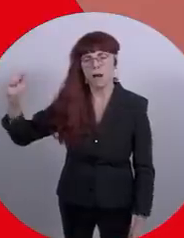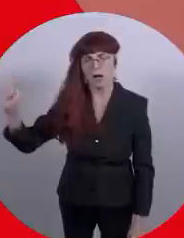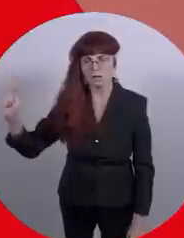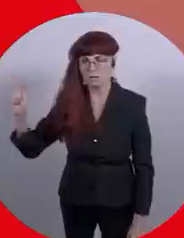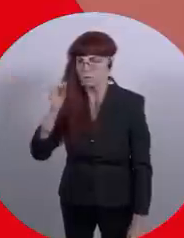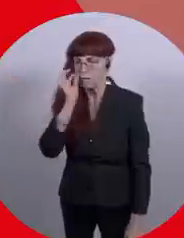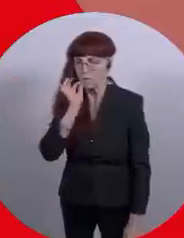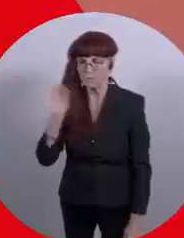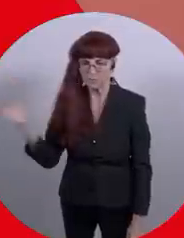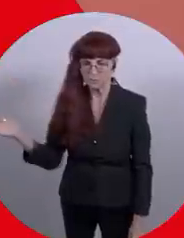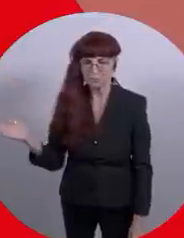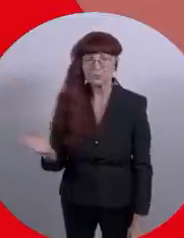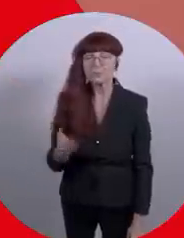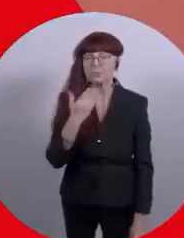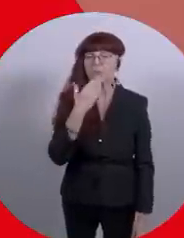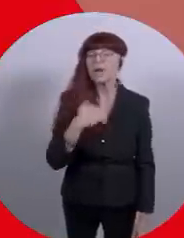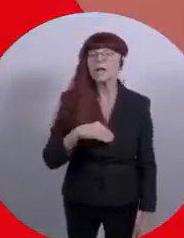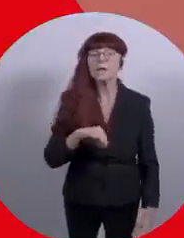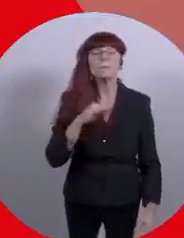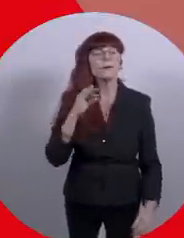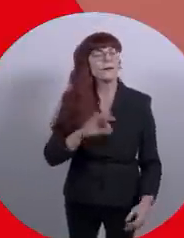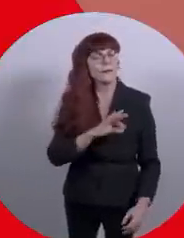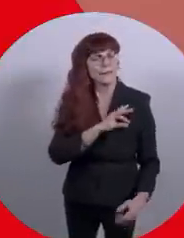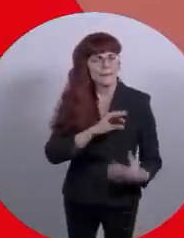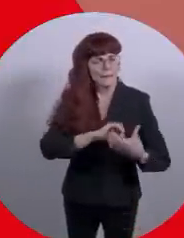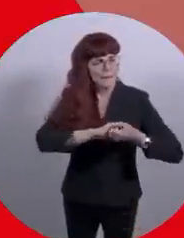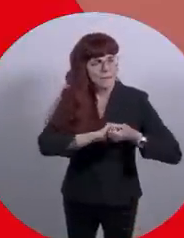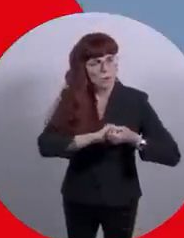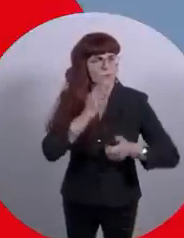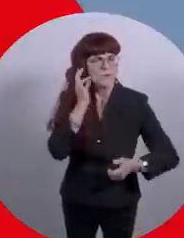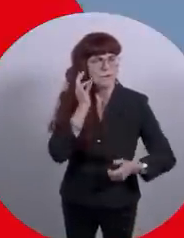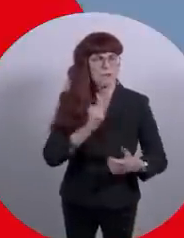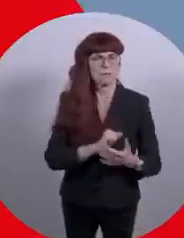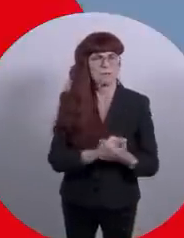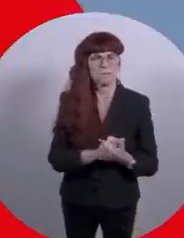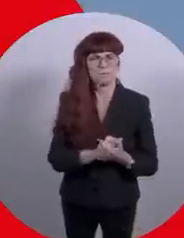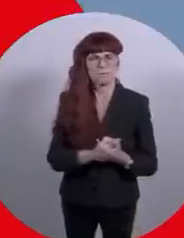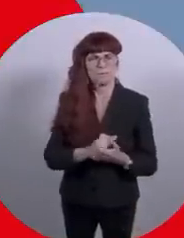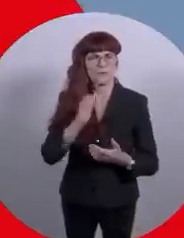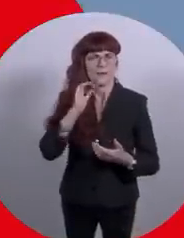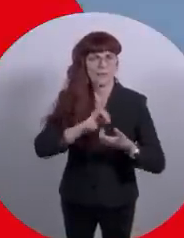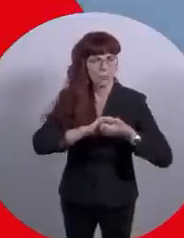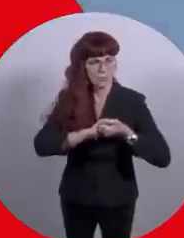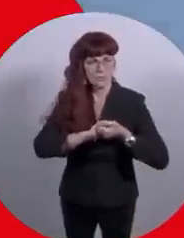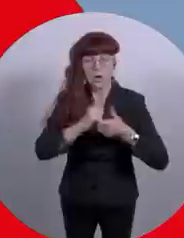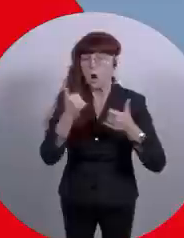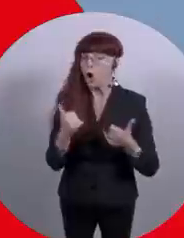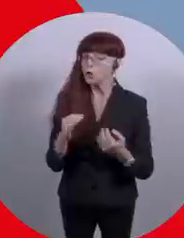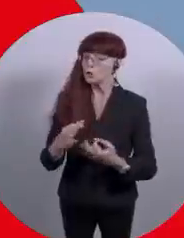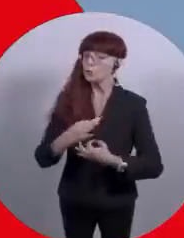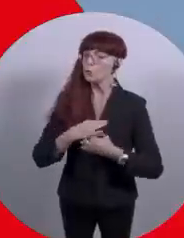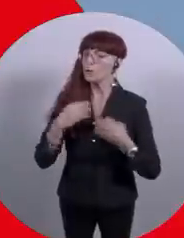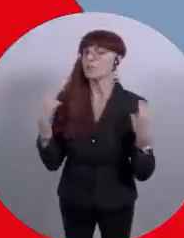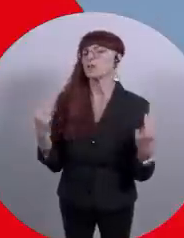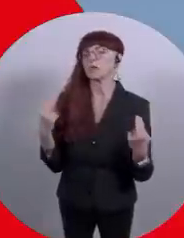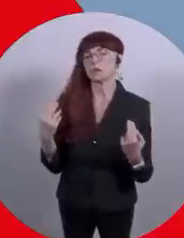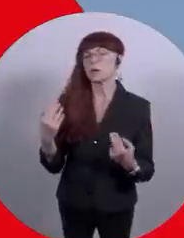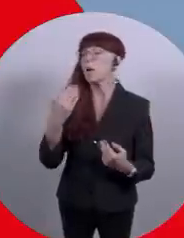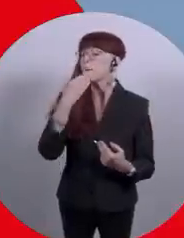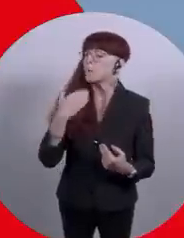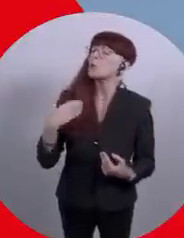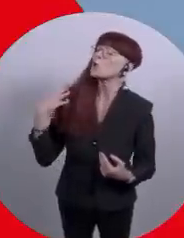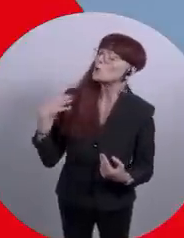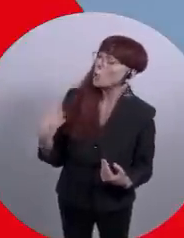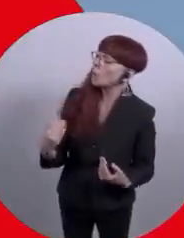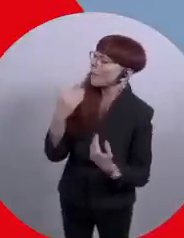liebe Genossinnen liebe Genossen mir ist es ein großes Anliegen heute noch einmal Danke sagen Danke sagen